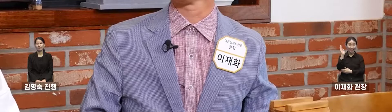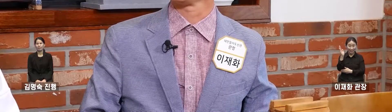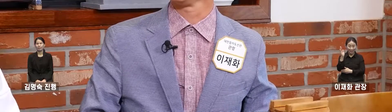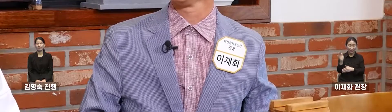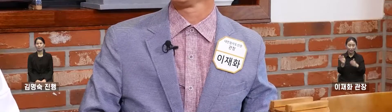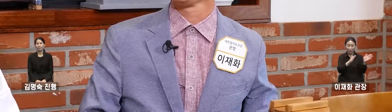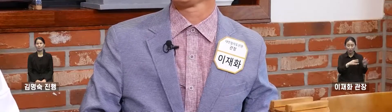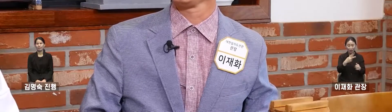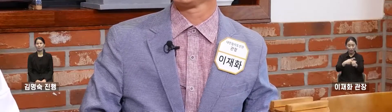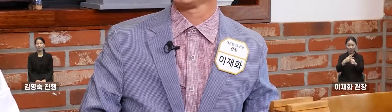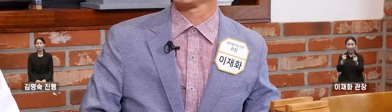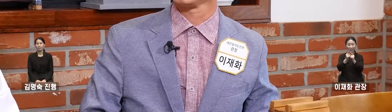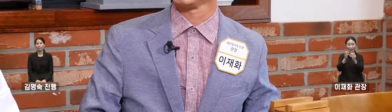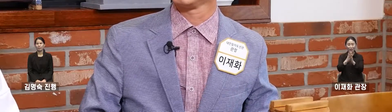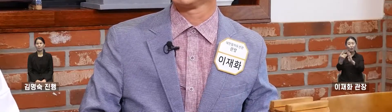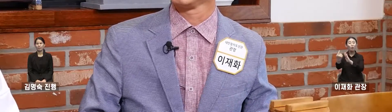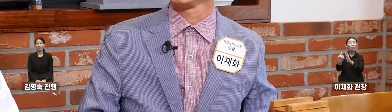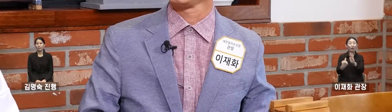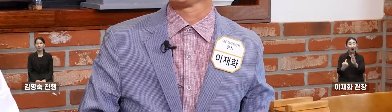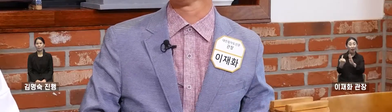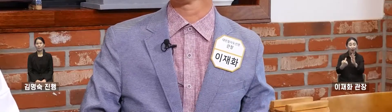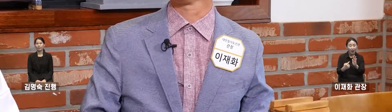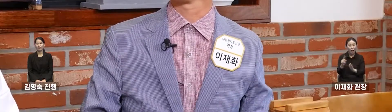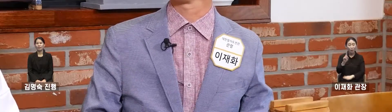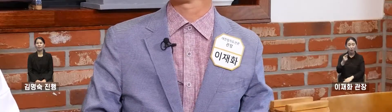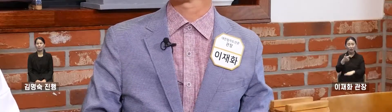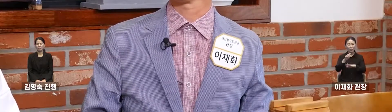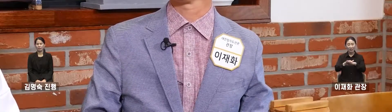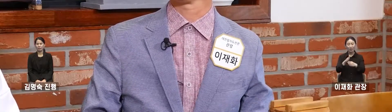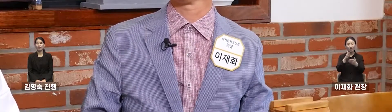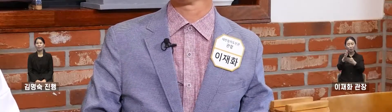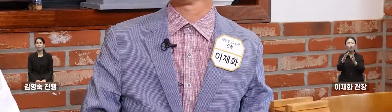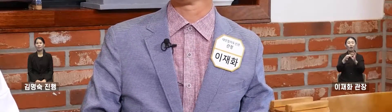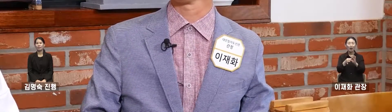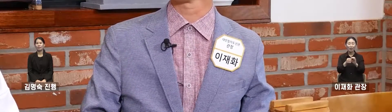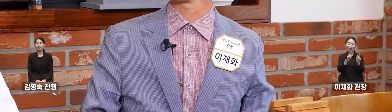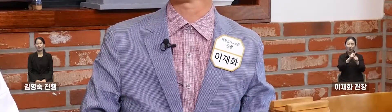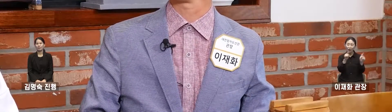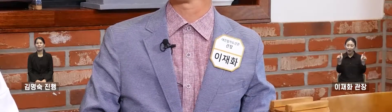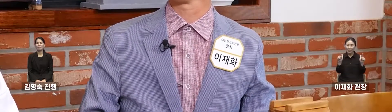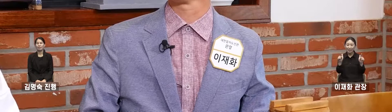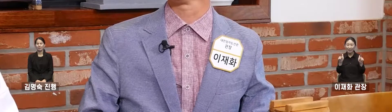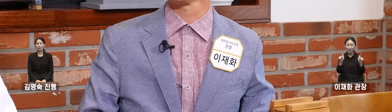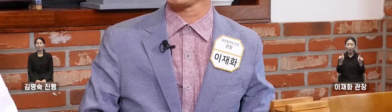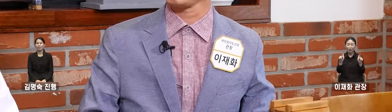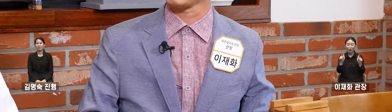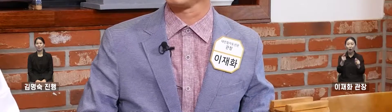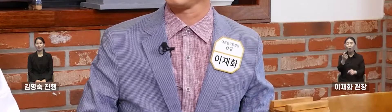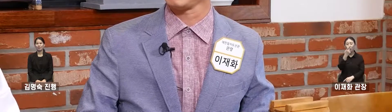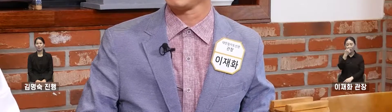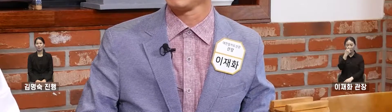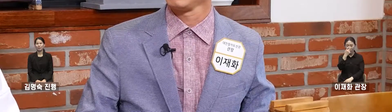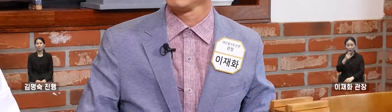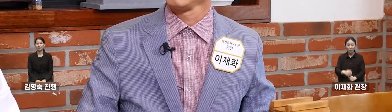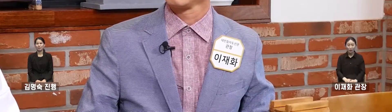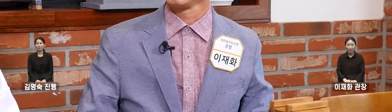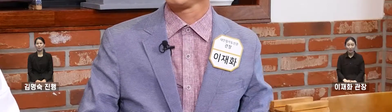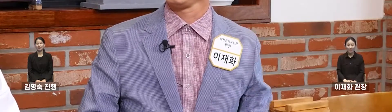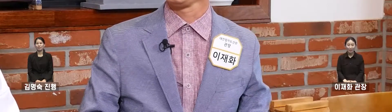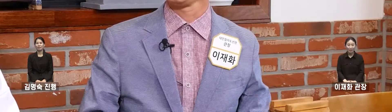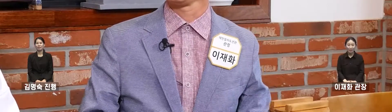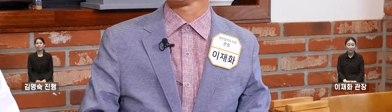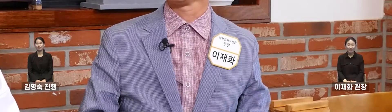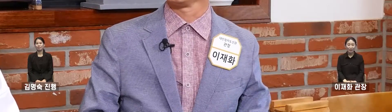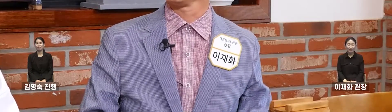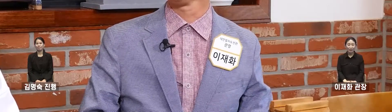배달 강좌 지원을 받아서 대전학 강의도 이렇게 대전에 관한 관심이 또 특별히 많은데